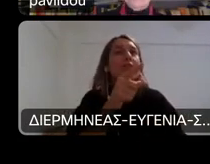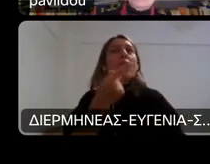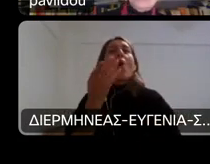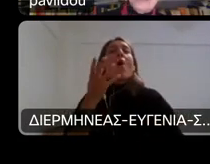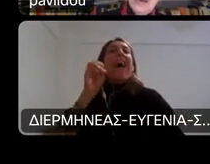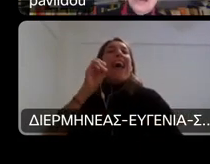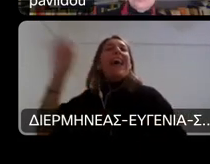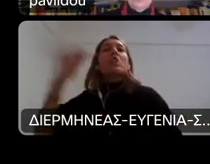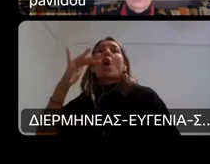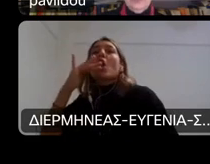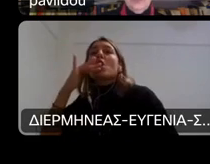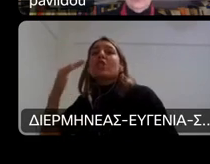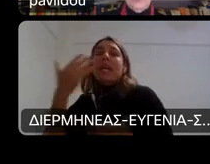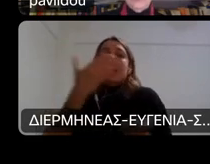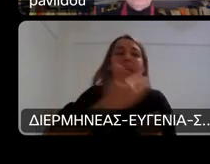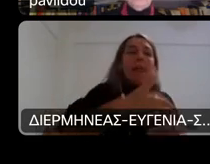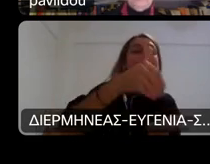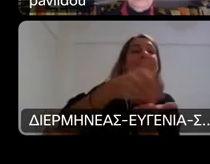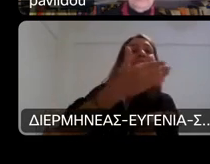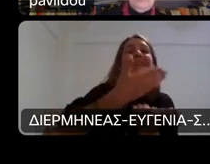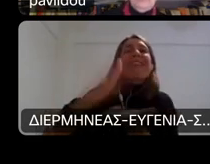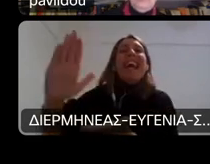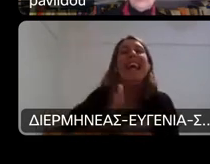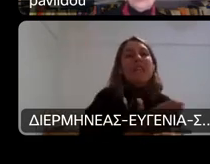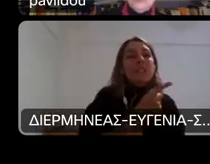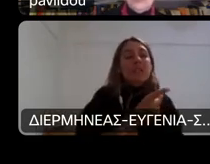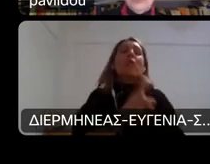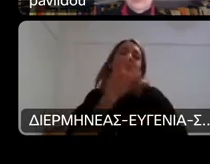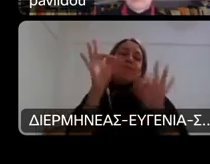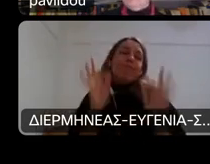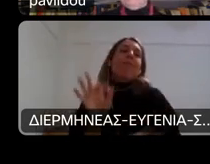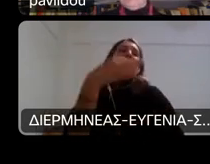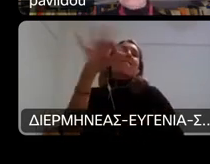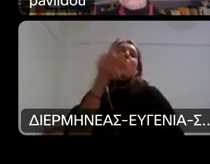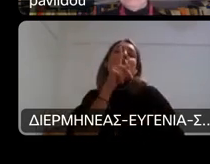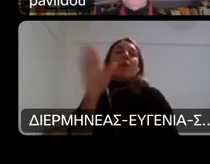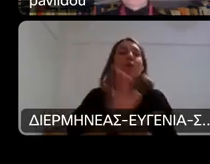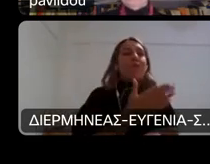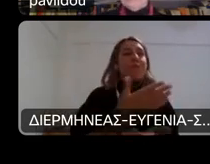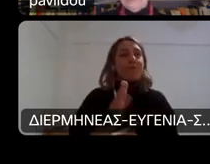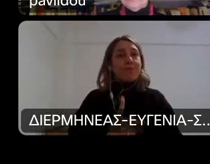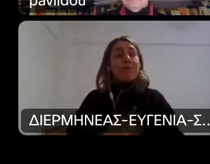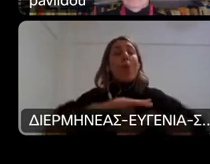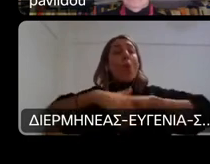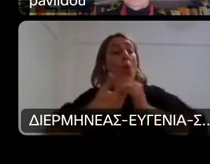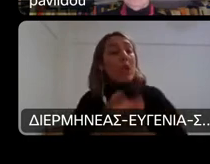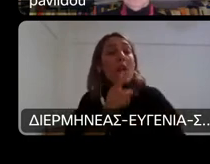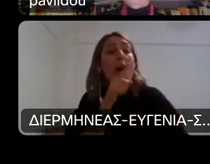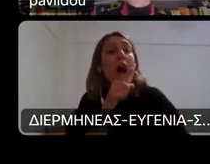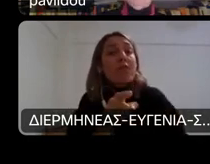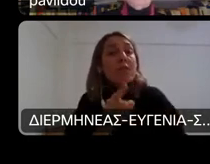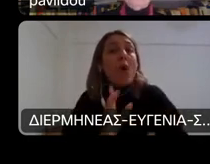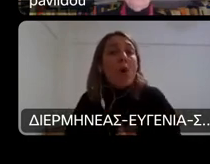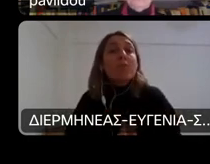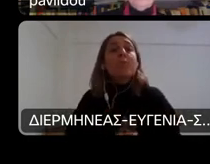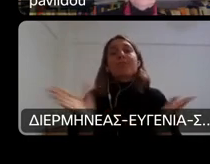διακρίσεις και άρα και το φύλο. Όσο για το ουδέτερο, αυτό έχει συχνά υποκοριστικές συνδηλώσεις μεταξύ αυτών